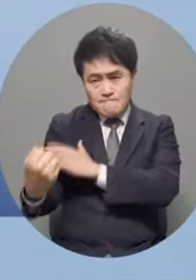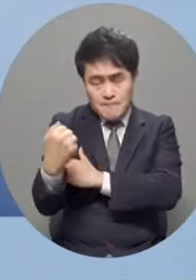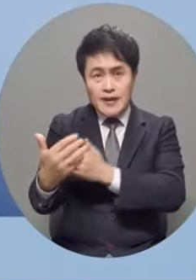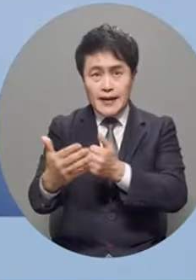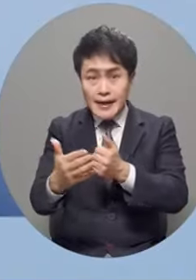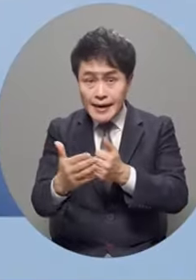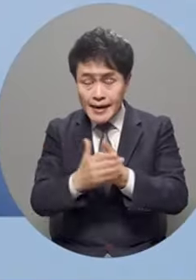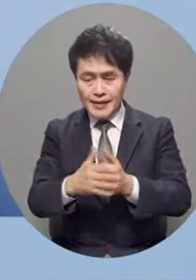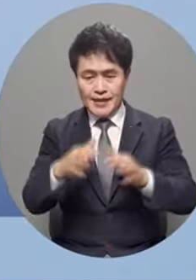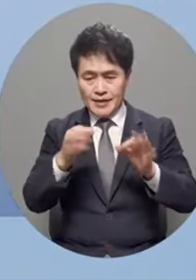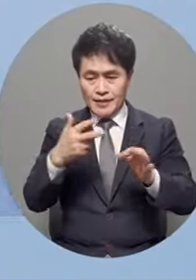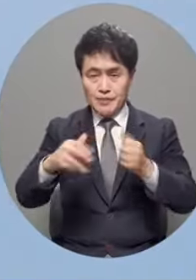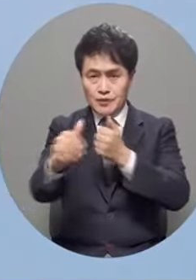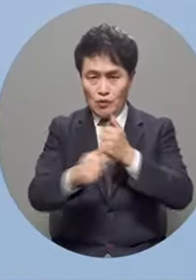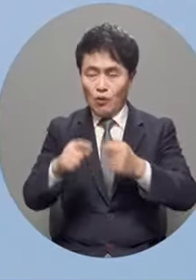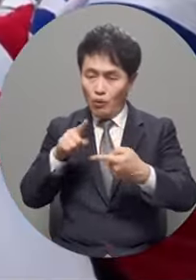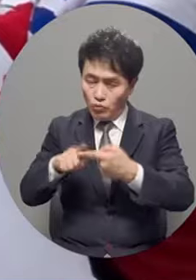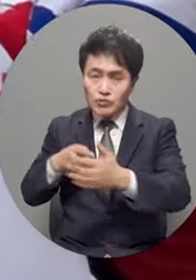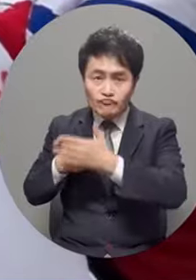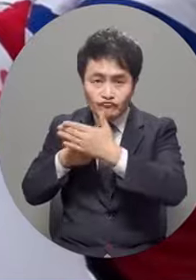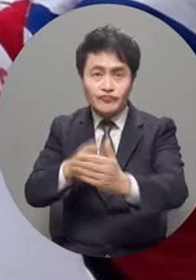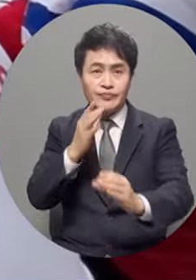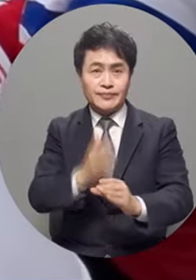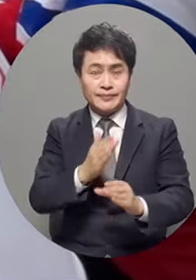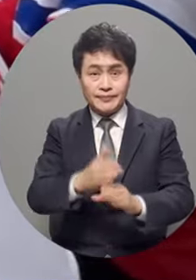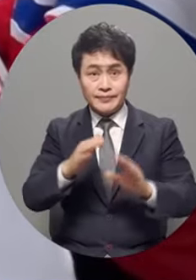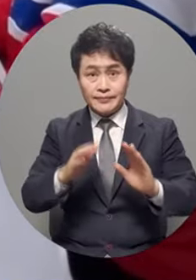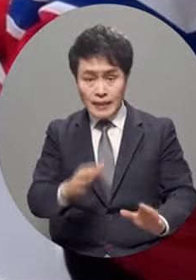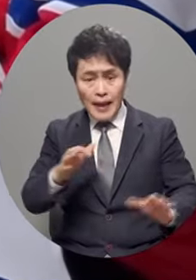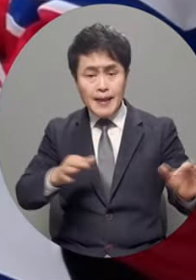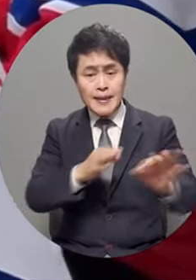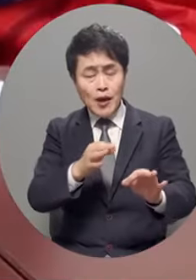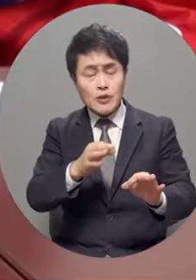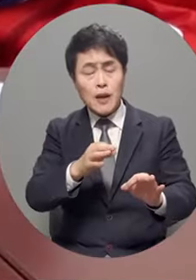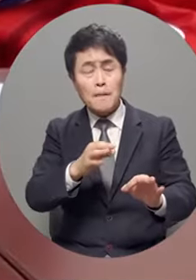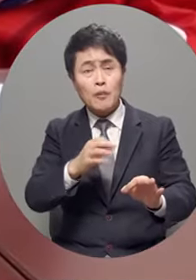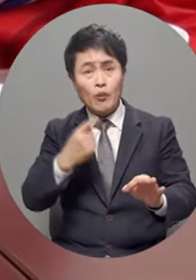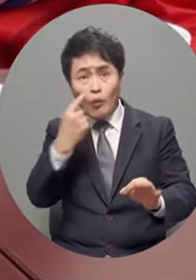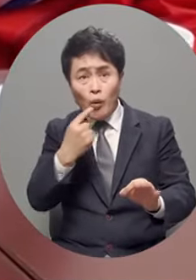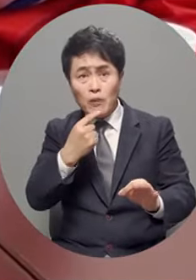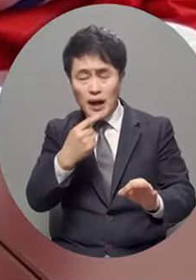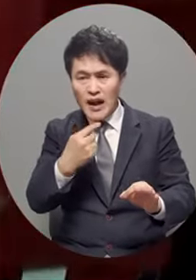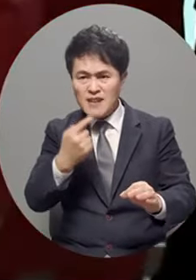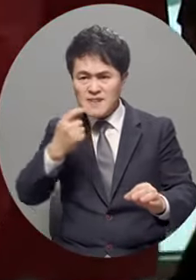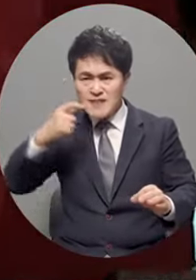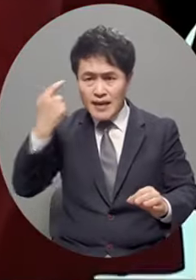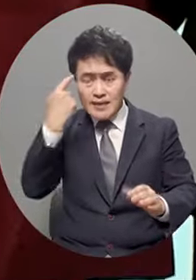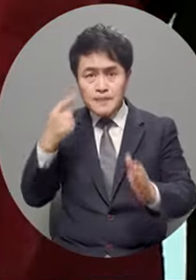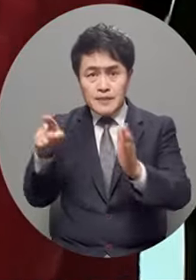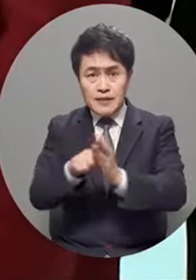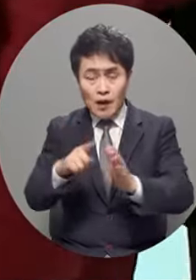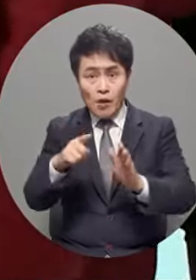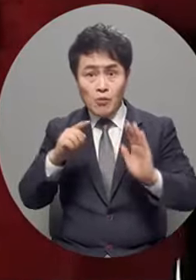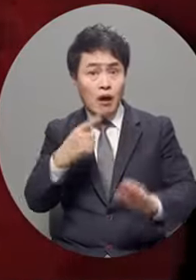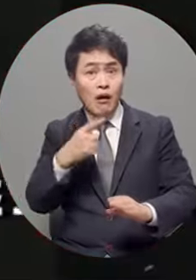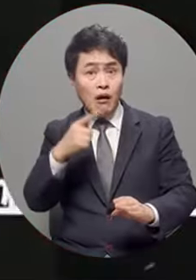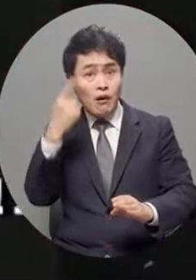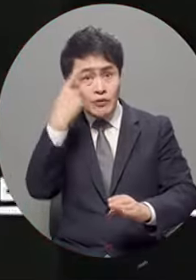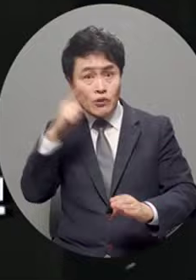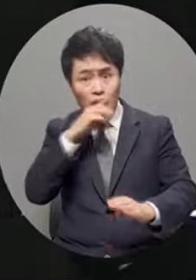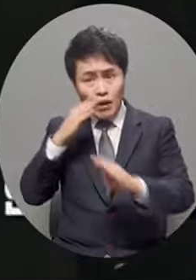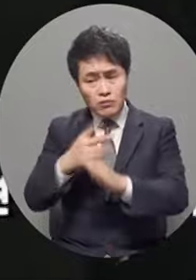이거를 김정은이 직감을 한 거고. 단순한 경제 논리를 떠나 강한 신념으로 뭉치고 있는 러시아와 북한. 두